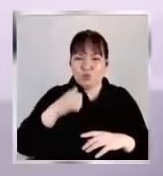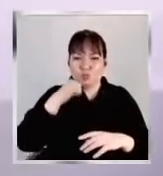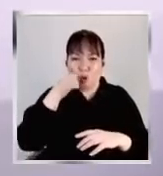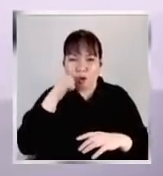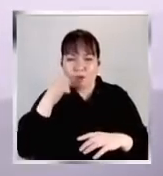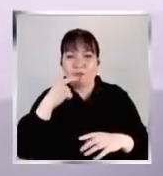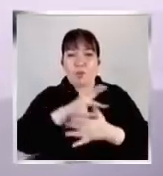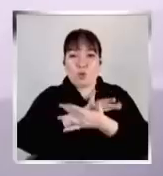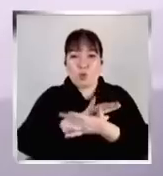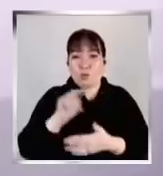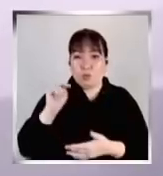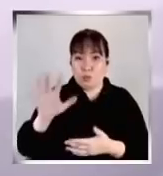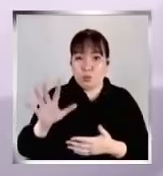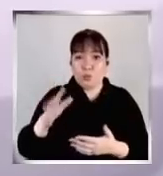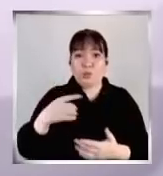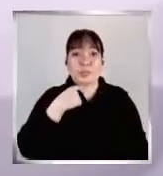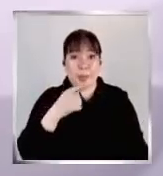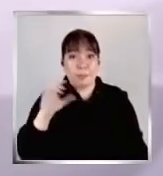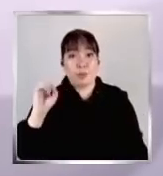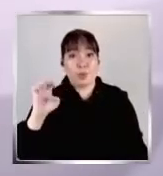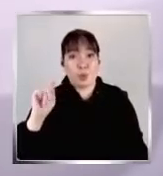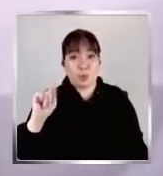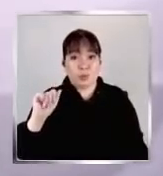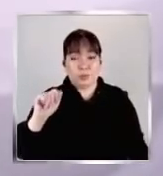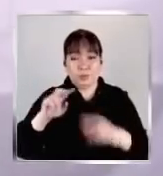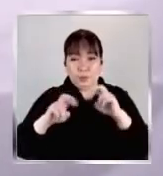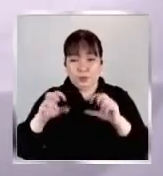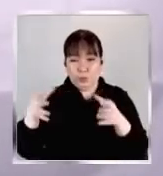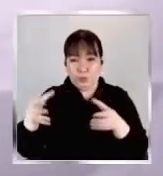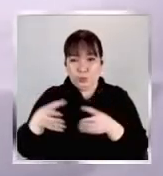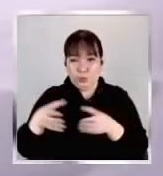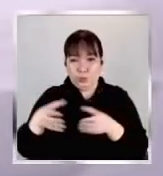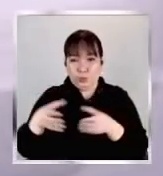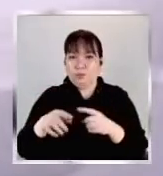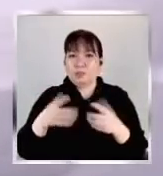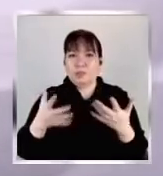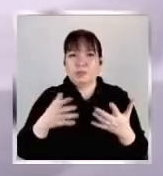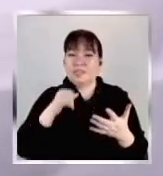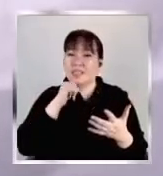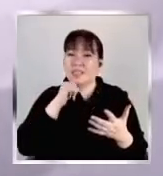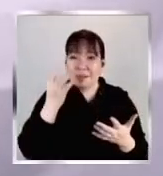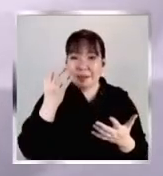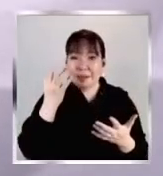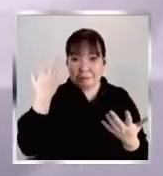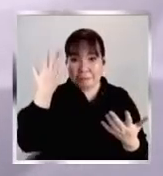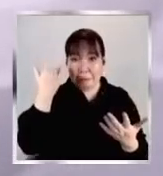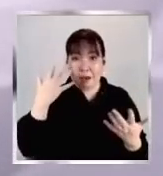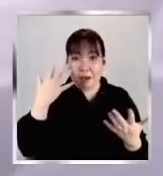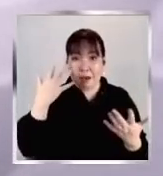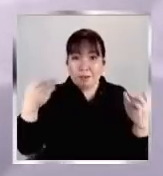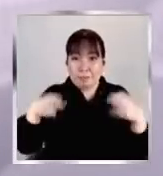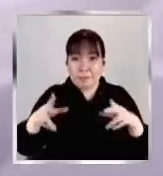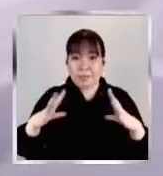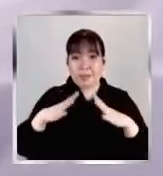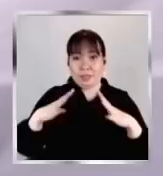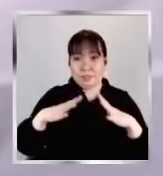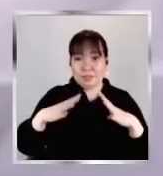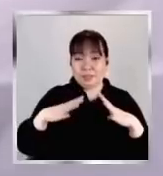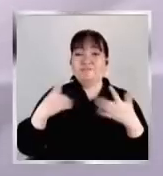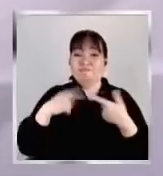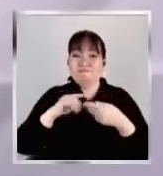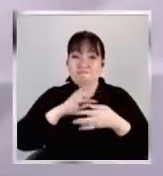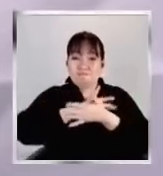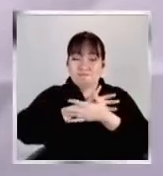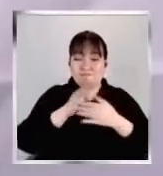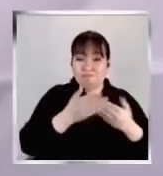grupong OCTA Research. At maaaring hindi na nga lang daw dahil sa holiday. Nababahala raw ang OCTA dahil